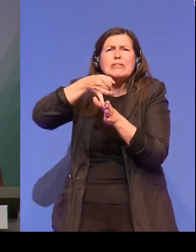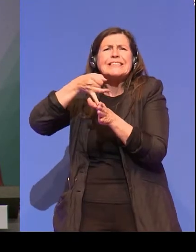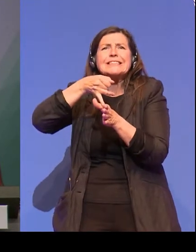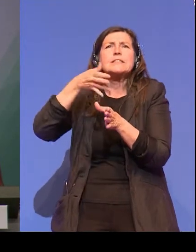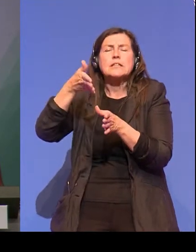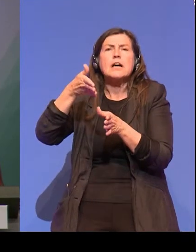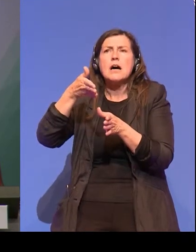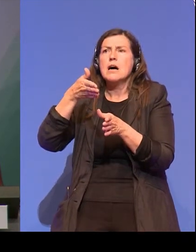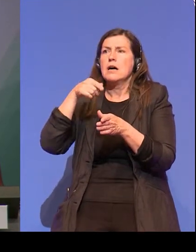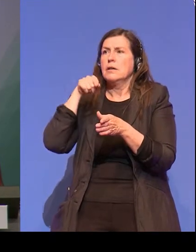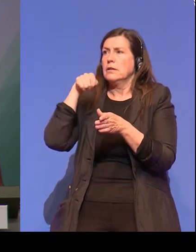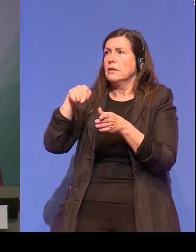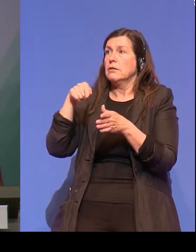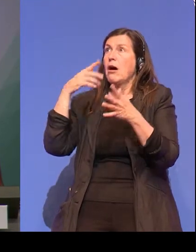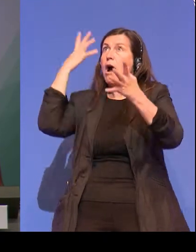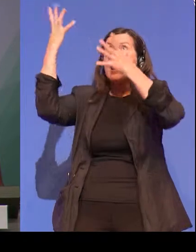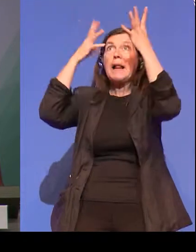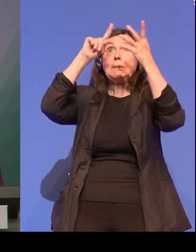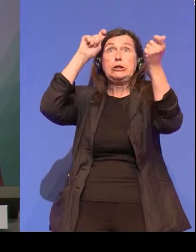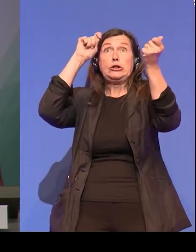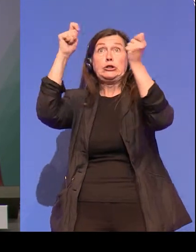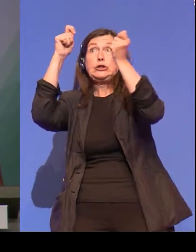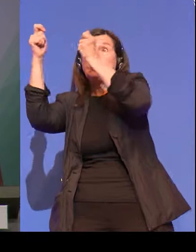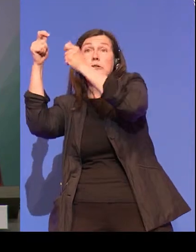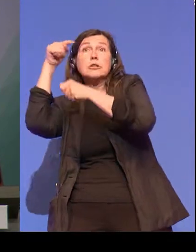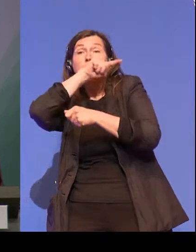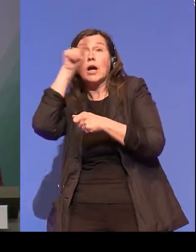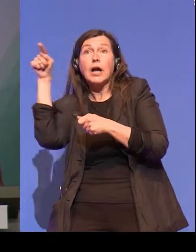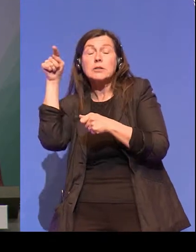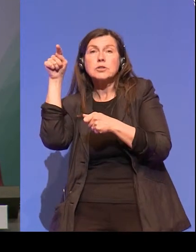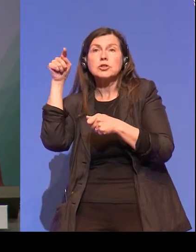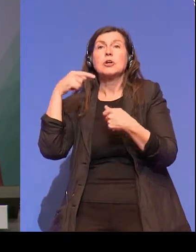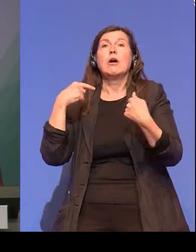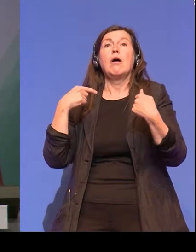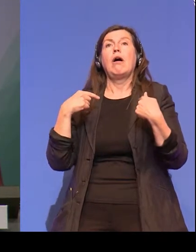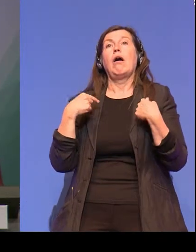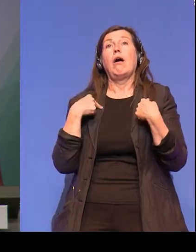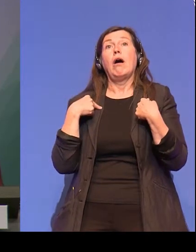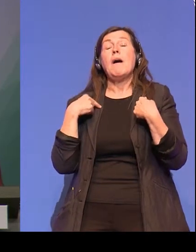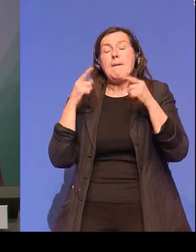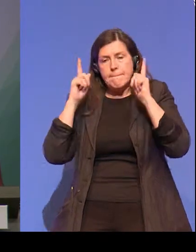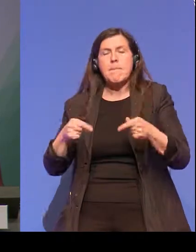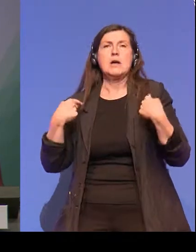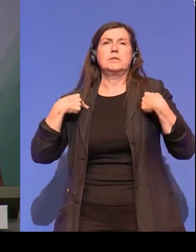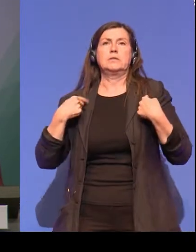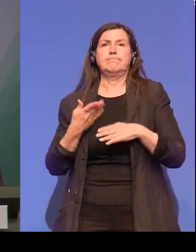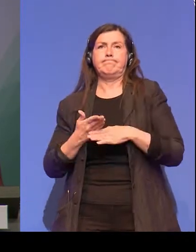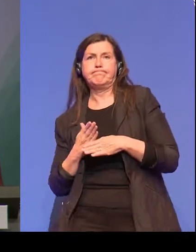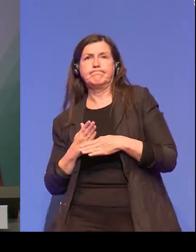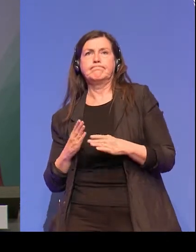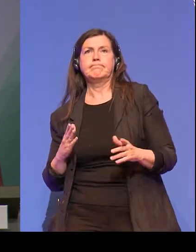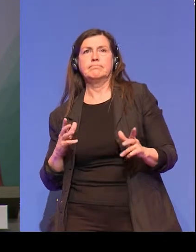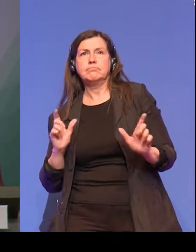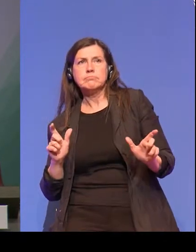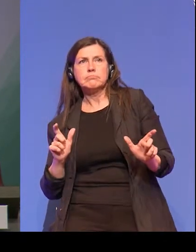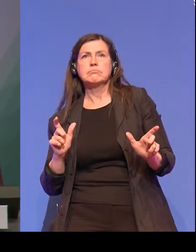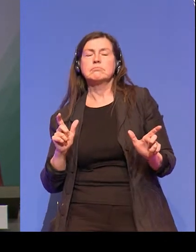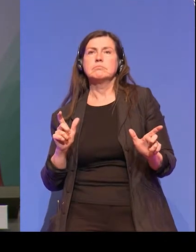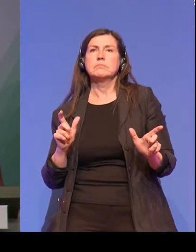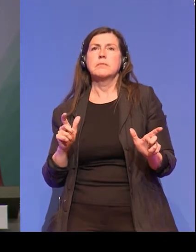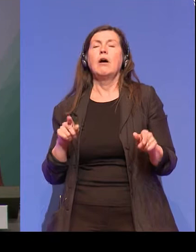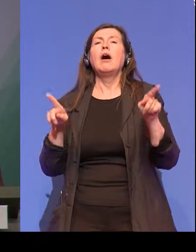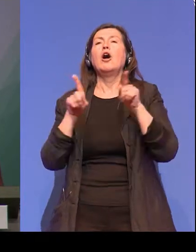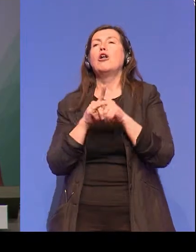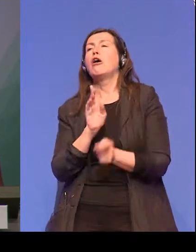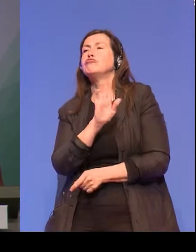préparé avant d'agir n'est pas un luxe, mais une condition sine qua non d'un développement durable